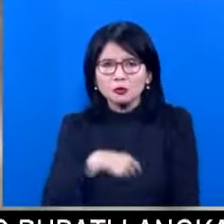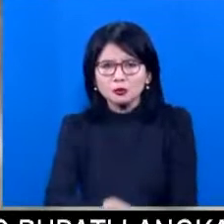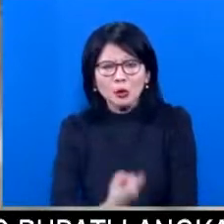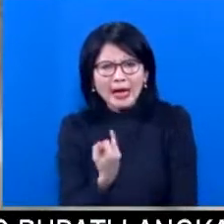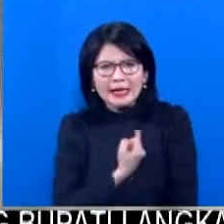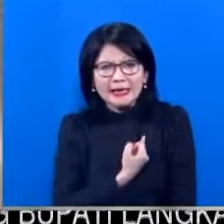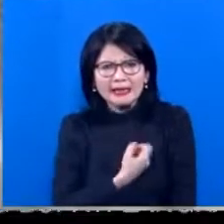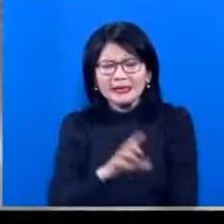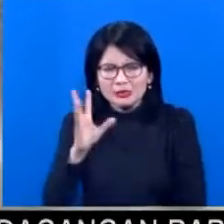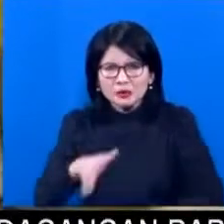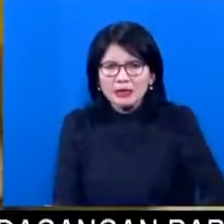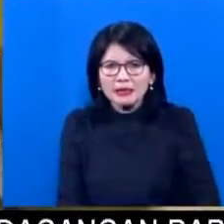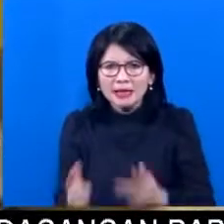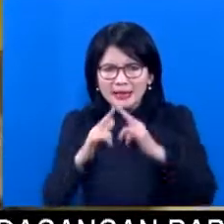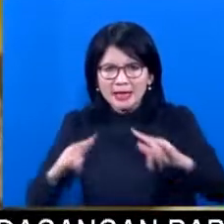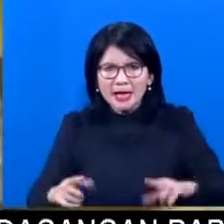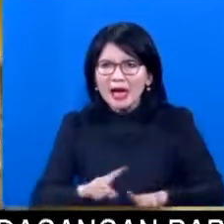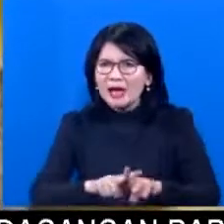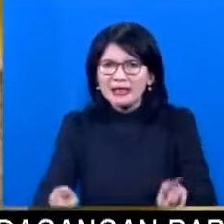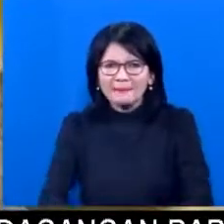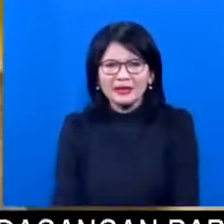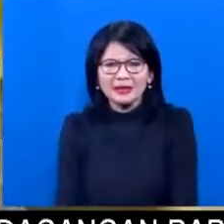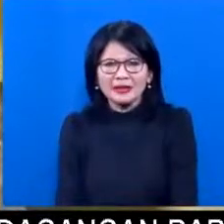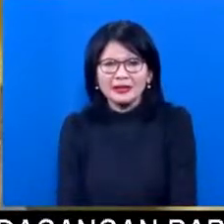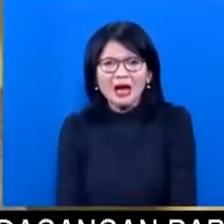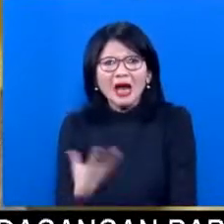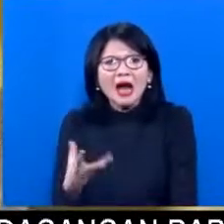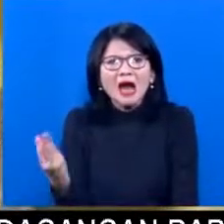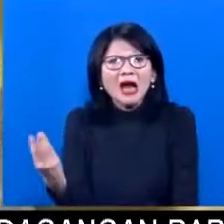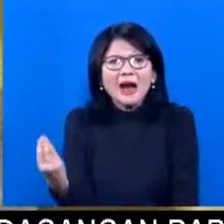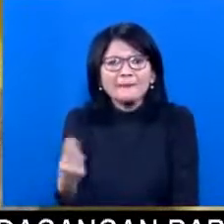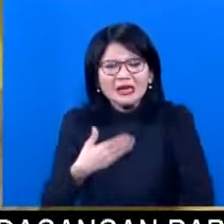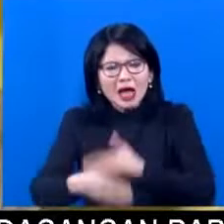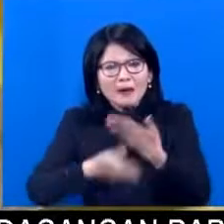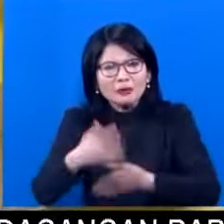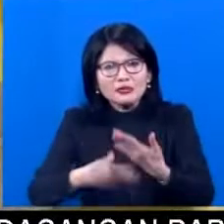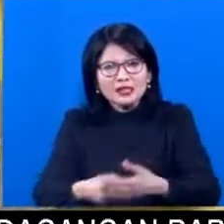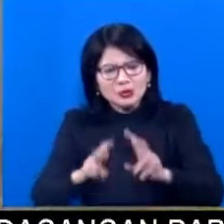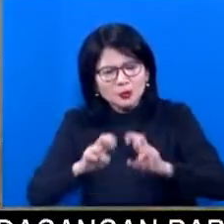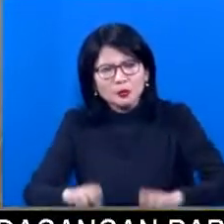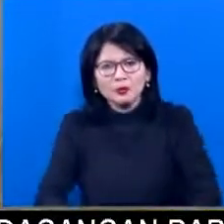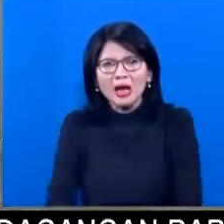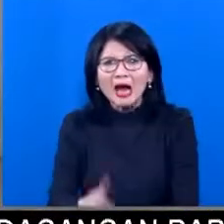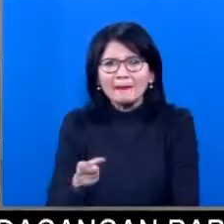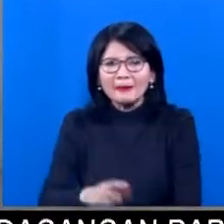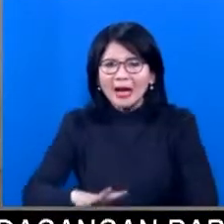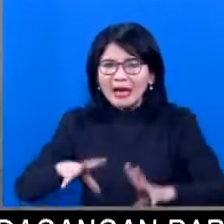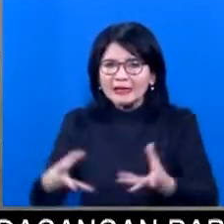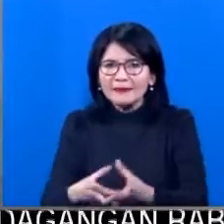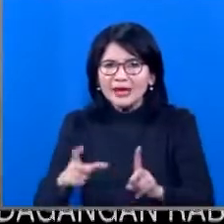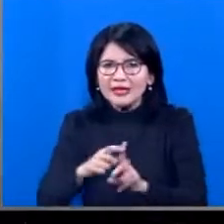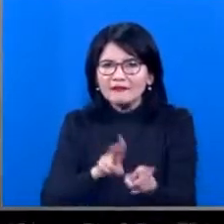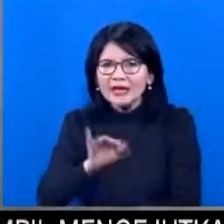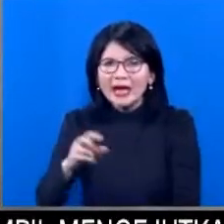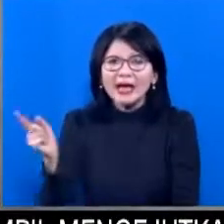antemortem sudah didirikan, namun belum ada kepastian kapan proses identifikasi dilakukan karena tim DCI dari Mabes Polri